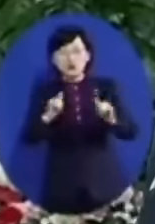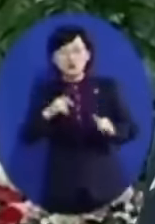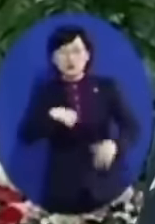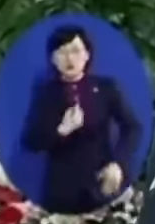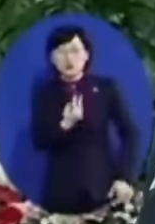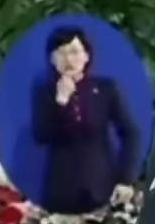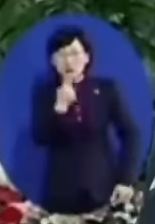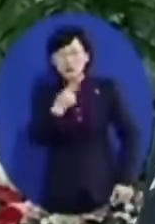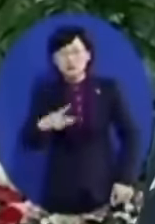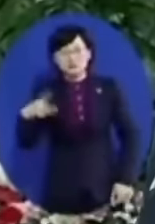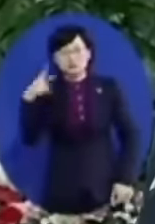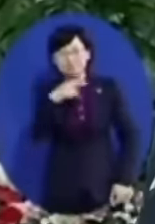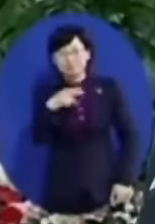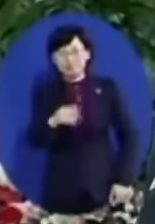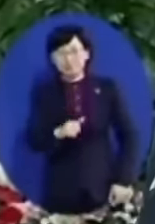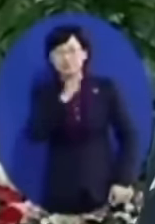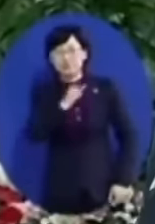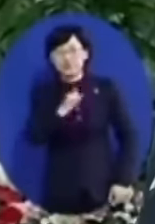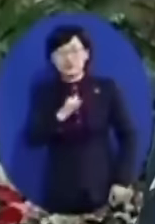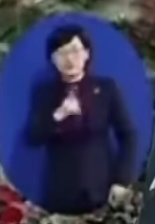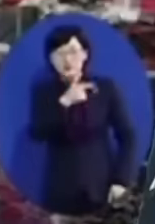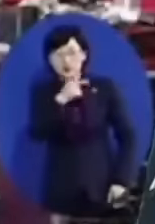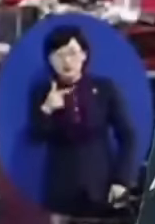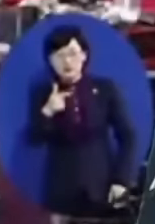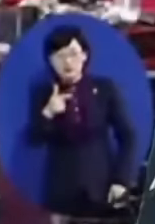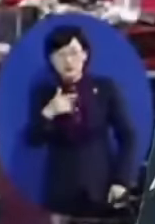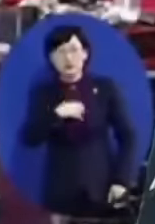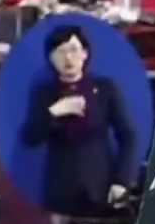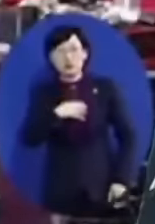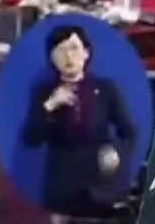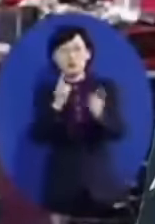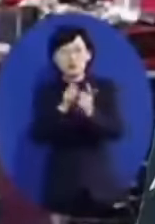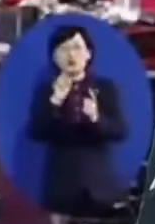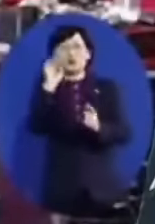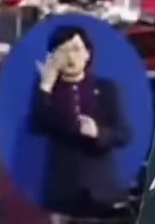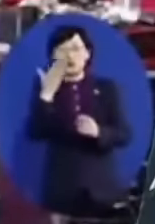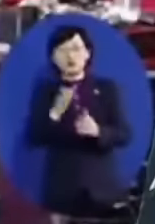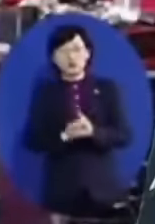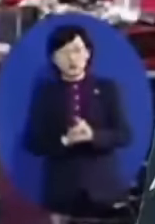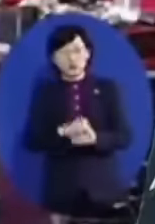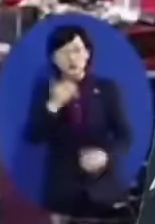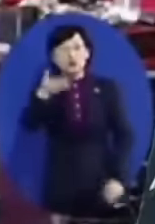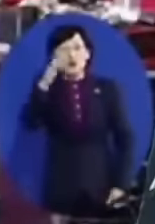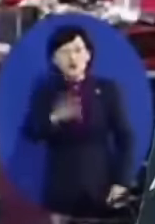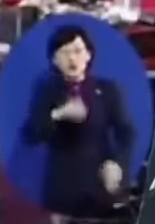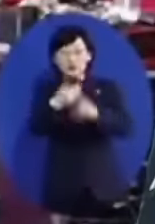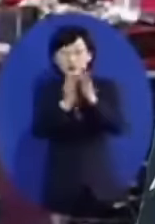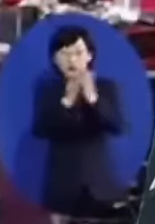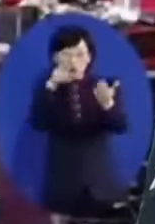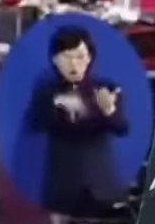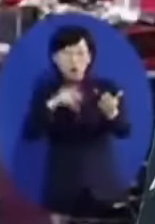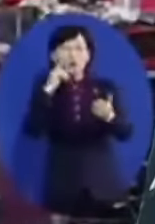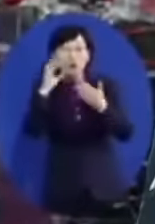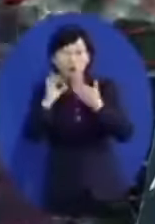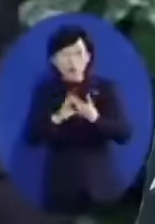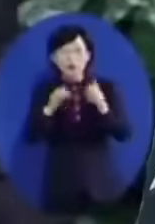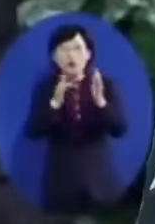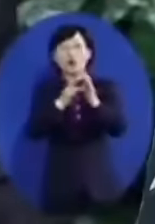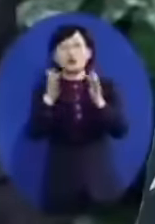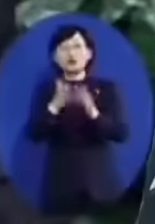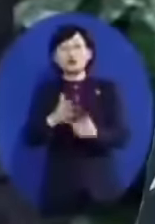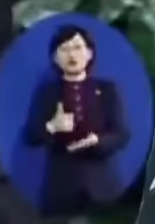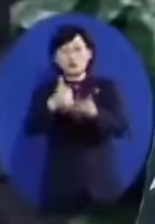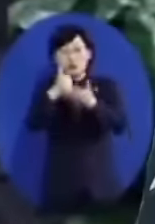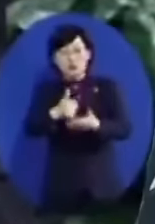생명조차 끊어버리려는 큰 위기를 맞게 되는 것입니다. 그런데 성경에 보면 예수님은